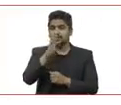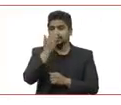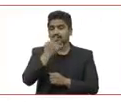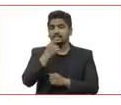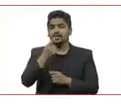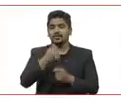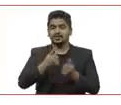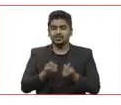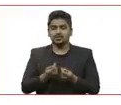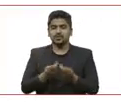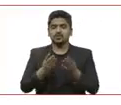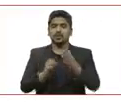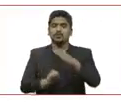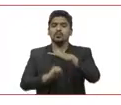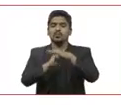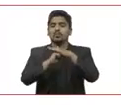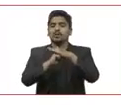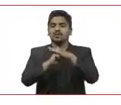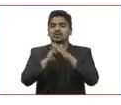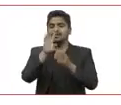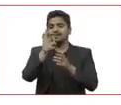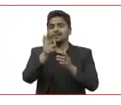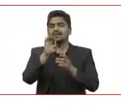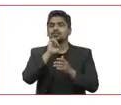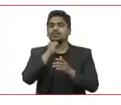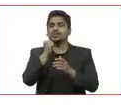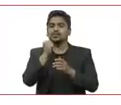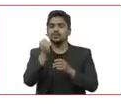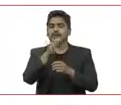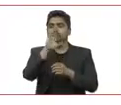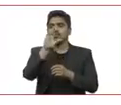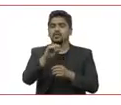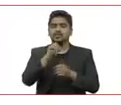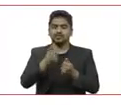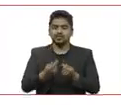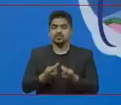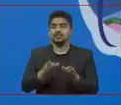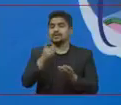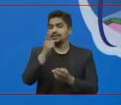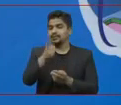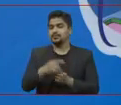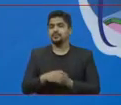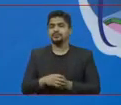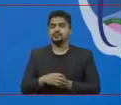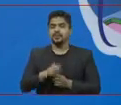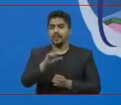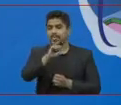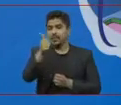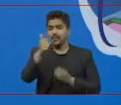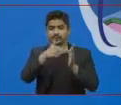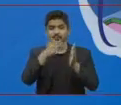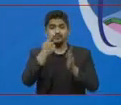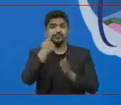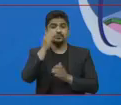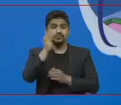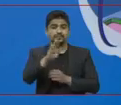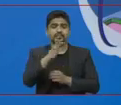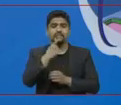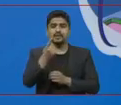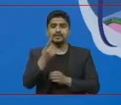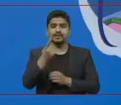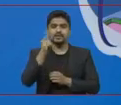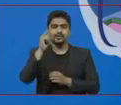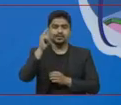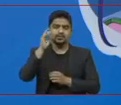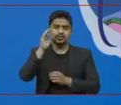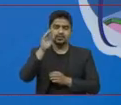हाम्रो जनसङ्ख्याको मुख्य हिस्सा 40 वर्षभन्दा मुनिको जनसङ्ख्या रहेको छ। हामी अर्को चित्रमा के देख्न सक्छौँ भने